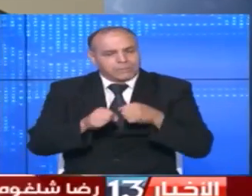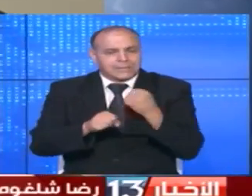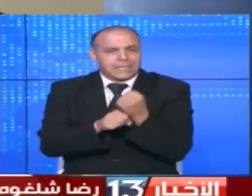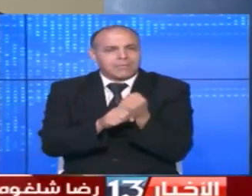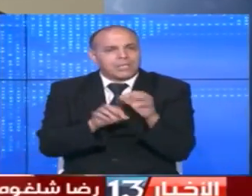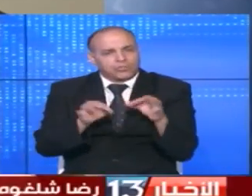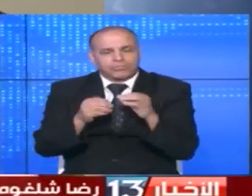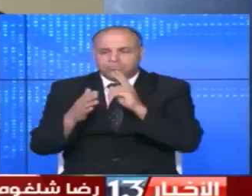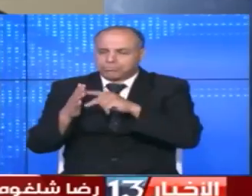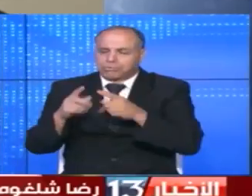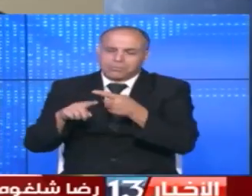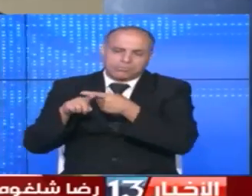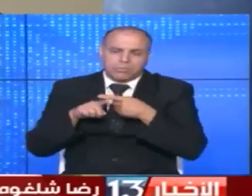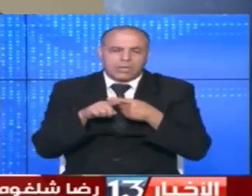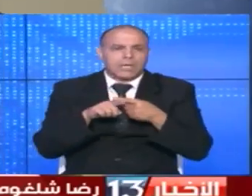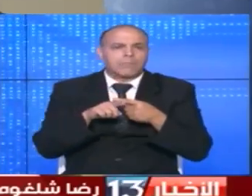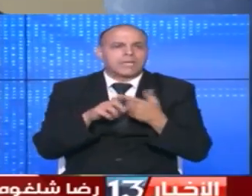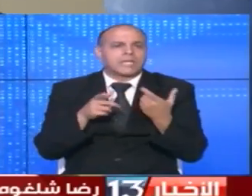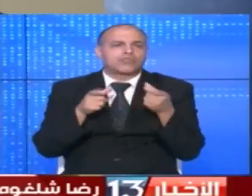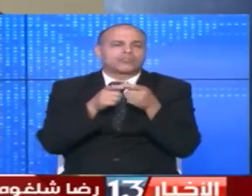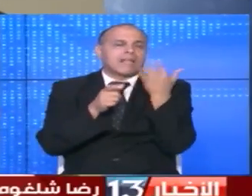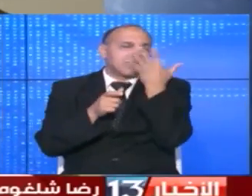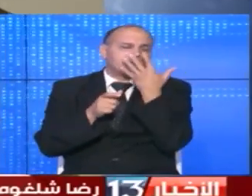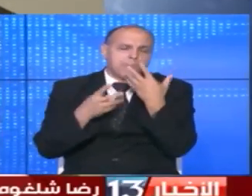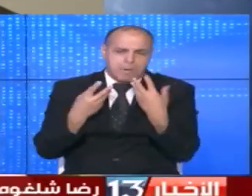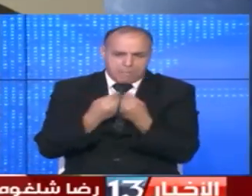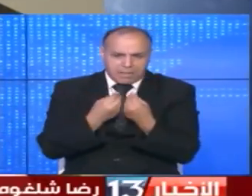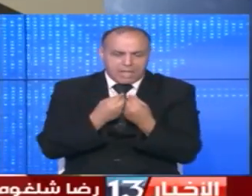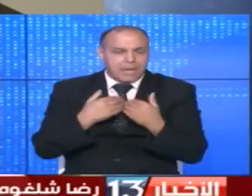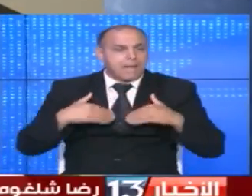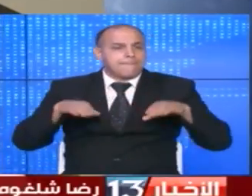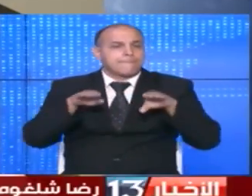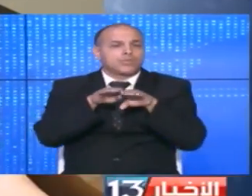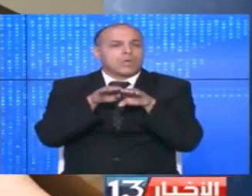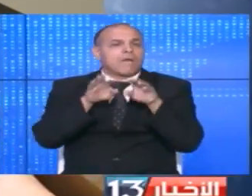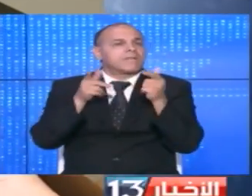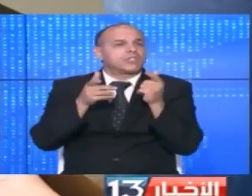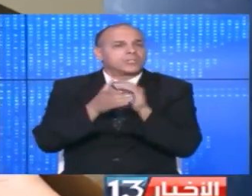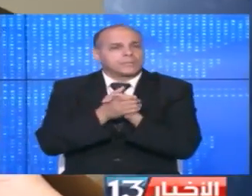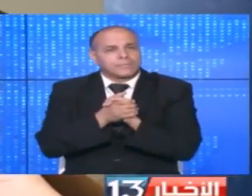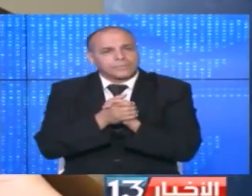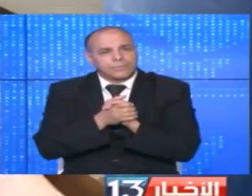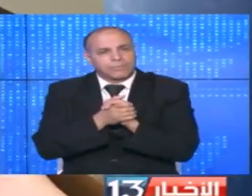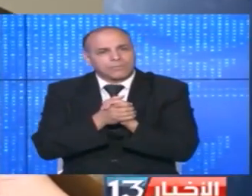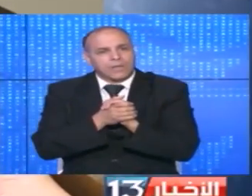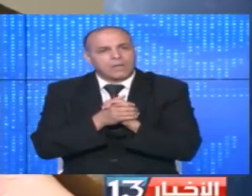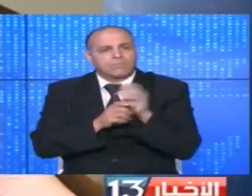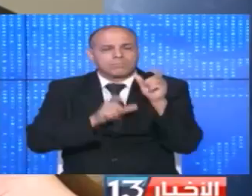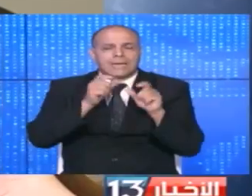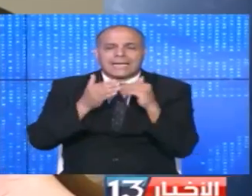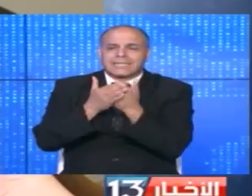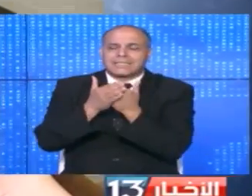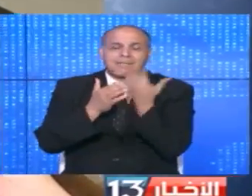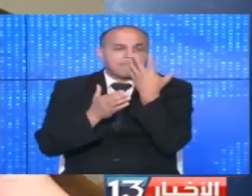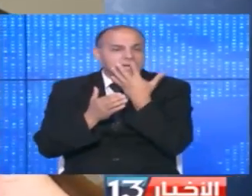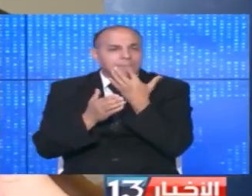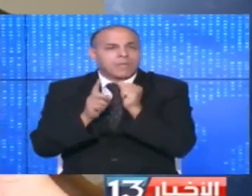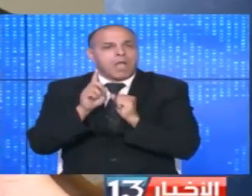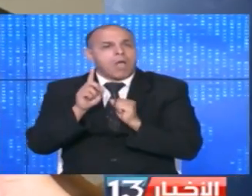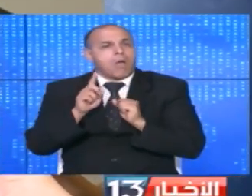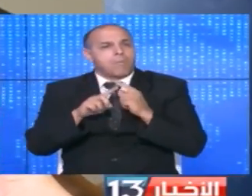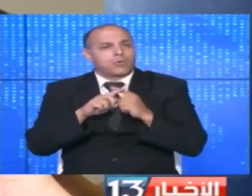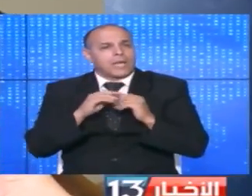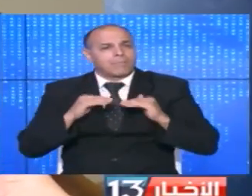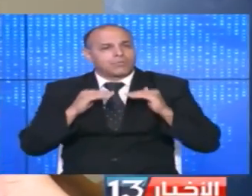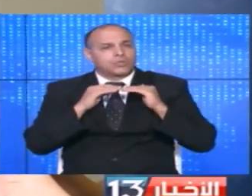اتفاقيات شراكه ما بين المؤسسات الافريقيه على المستوى ال ال الجامعات الاقتصاديه في افريقيا ولكن كذلك على